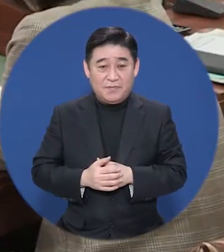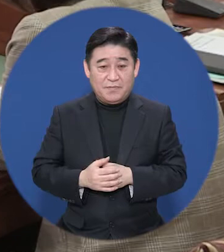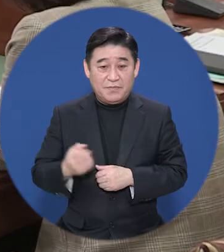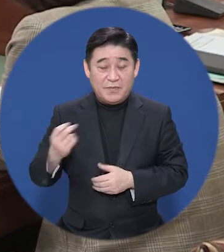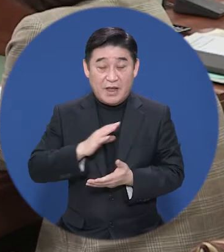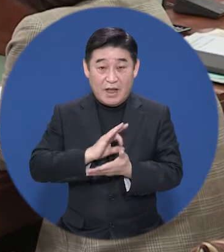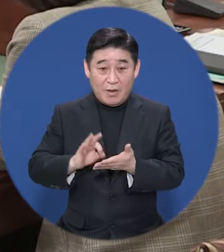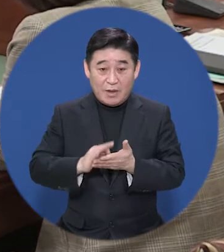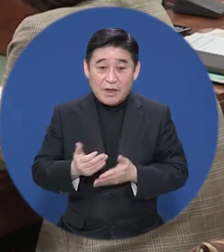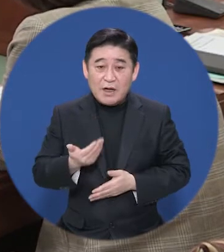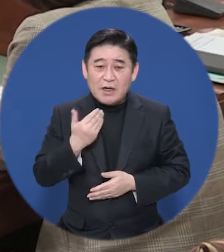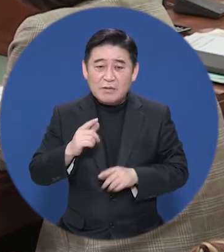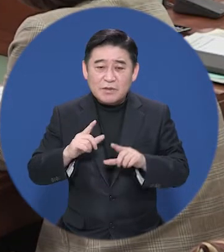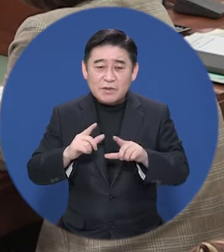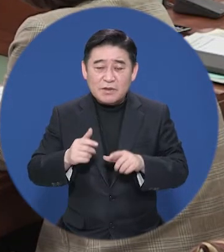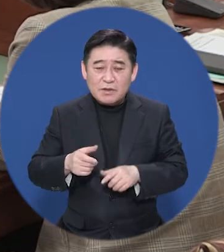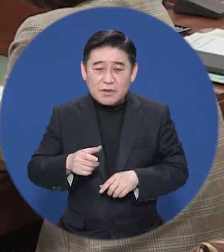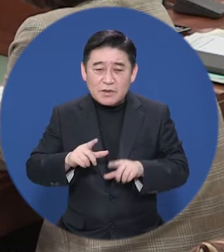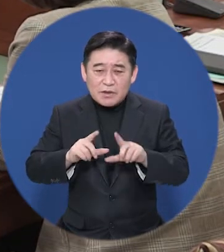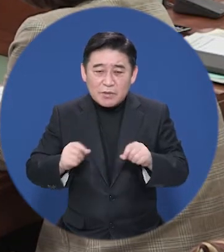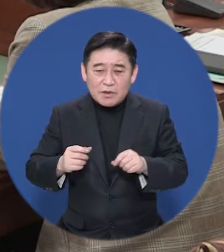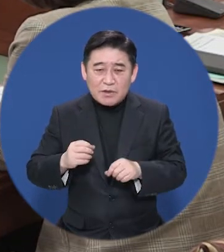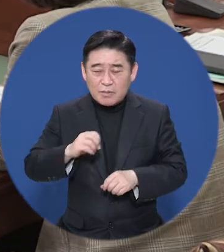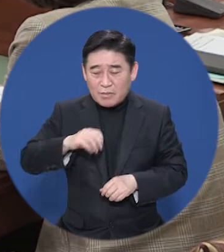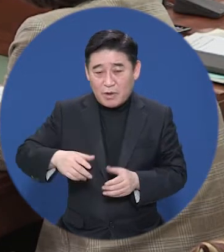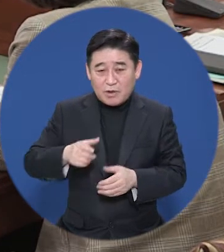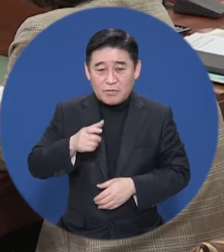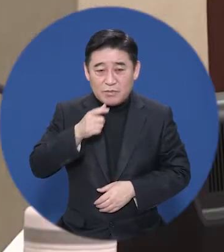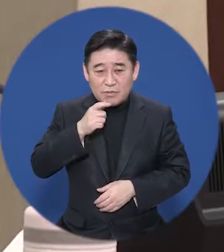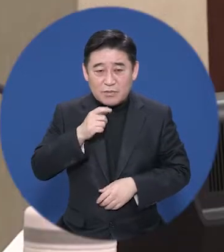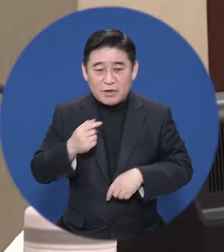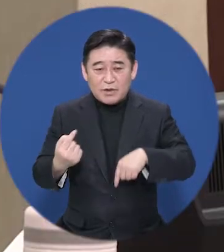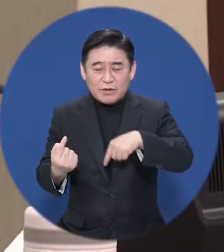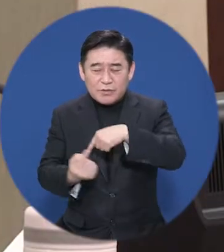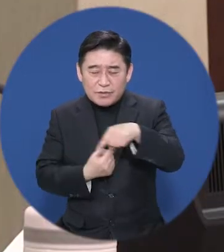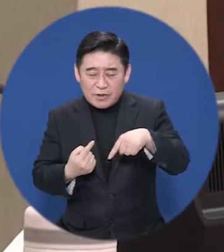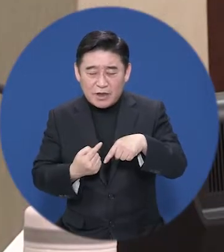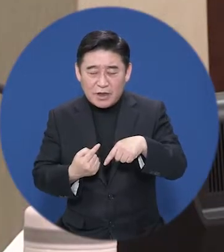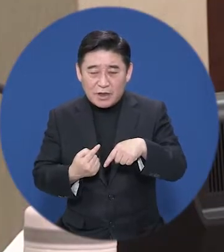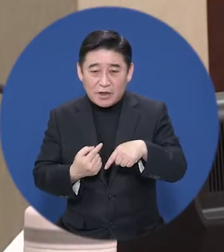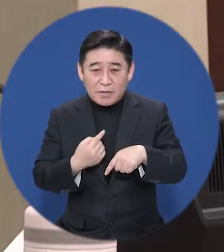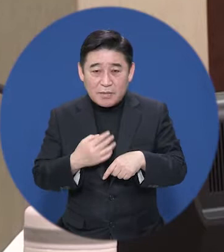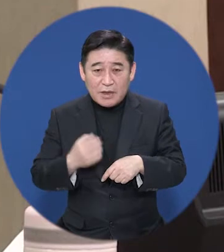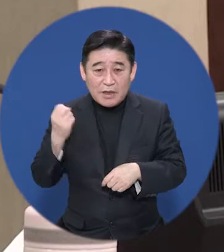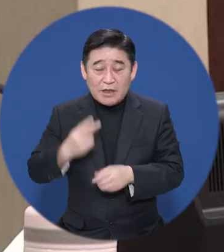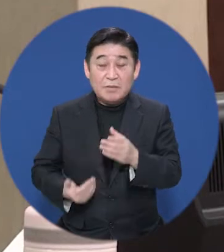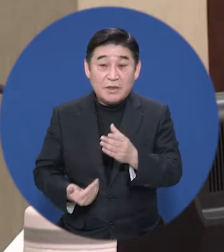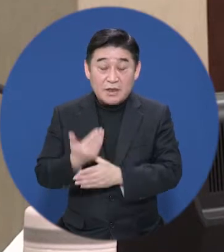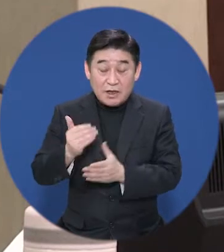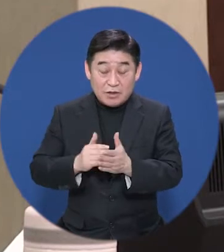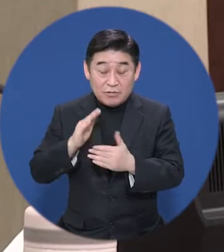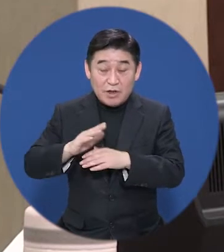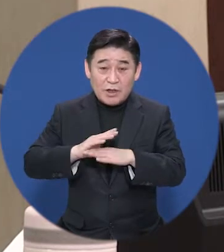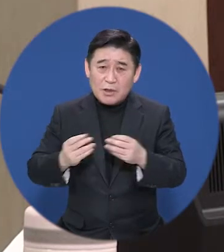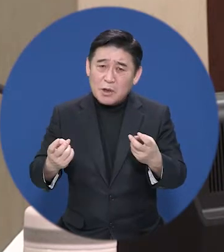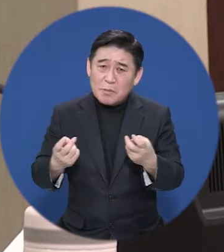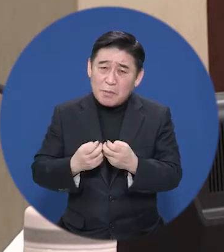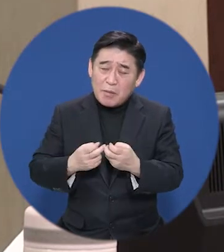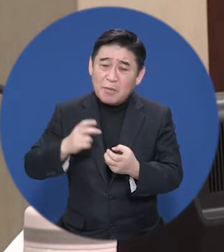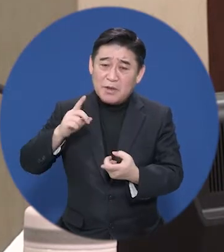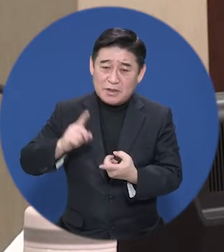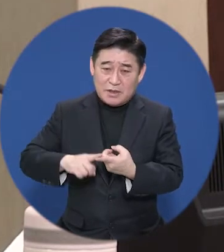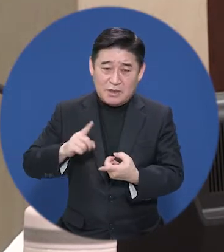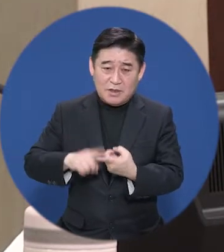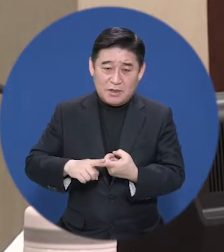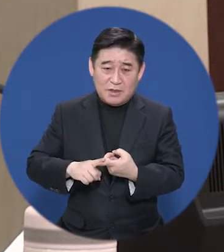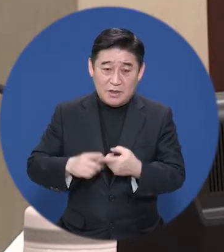재활용 또 음식물로 폐기물은 자원순환 이런 데에만 이미 발생한 이후에 어떻게 처리를 할지